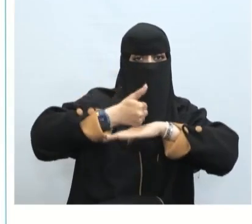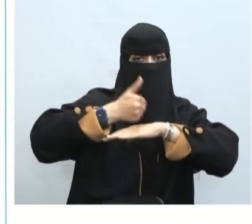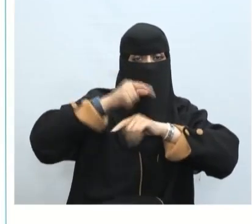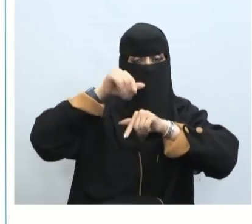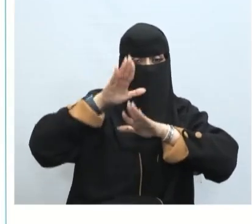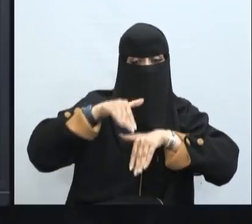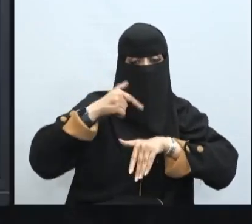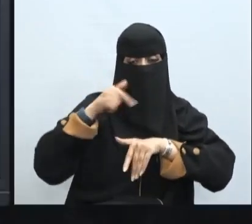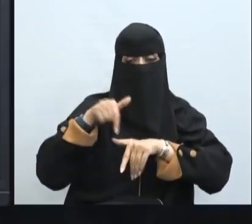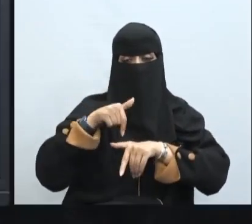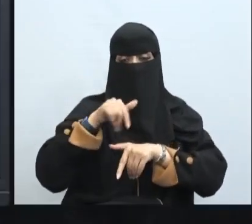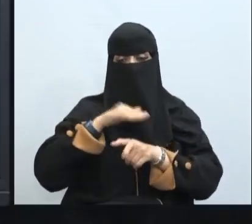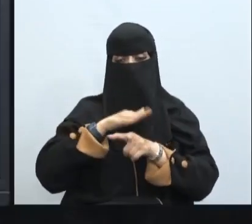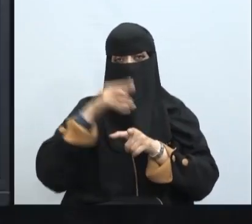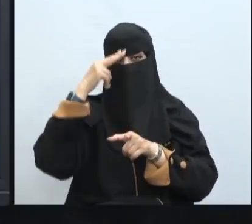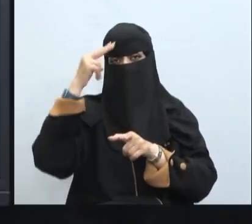الاساسي للوطن